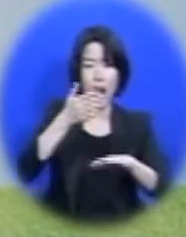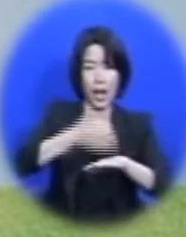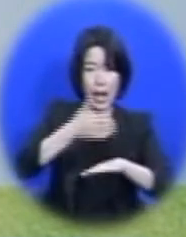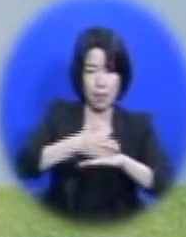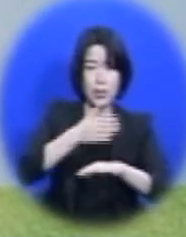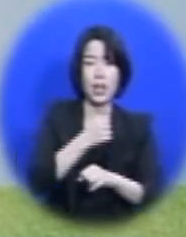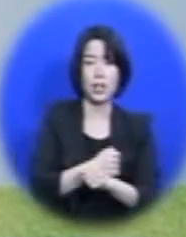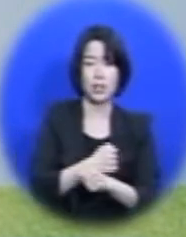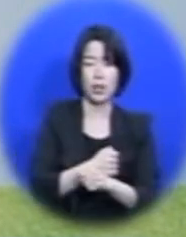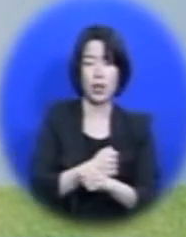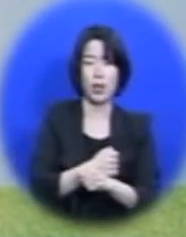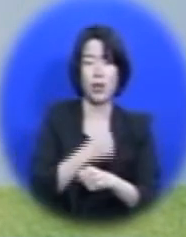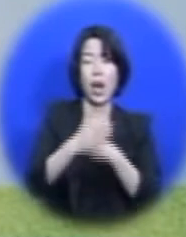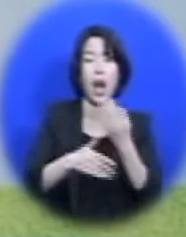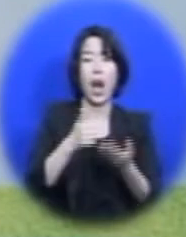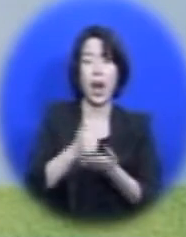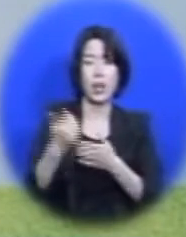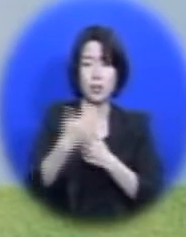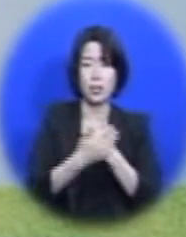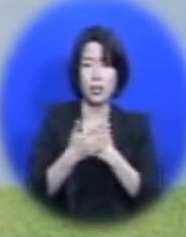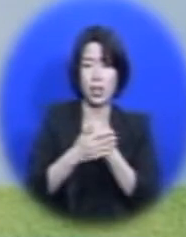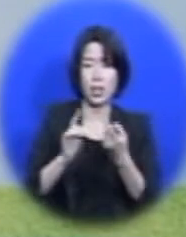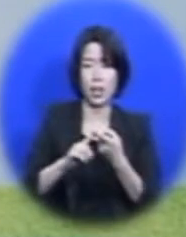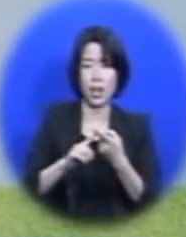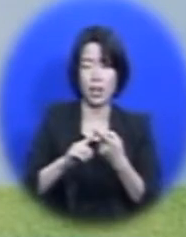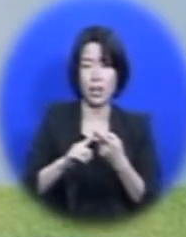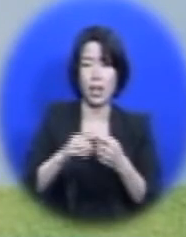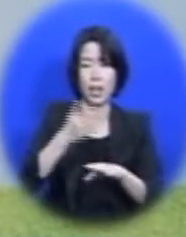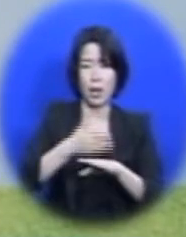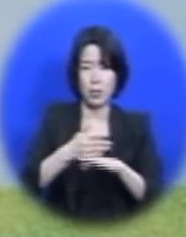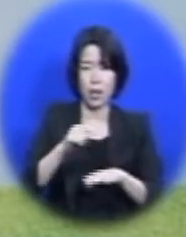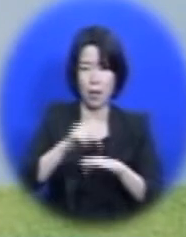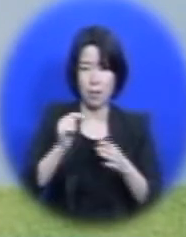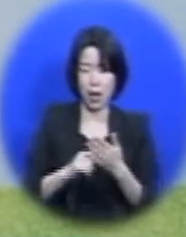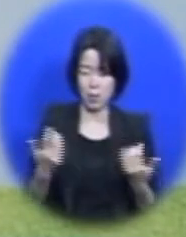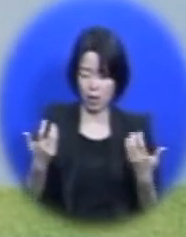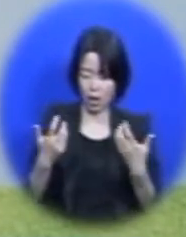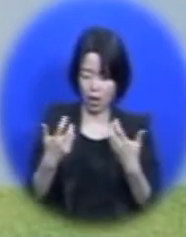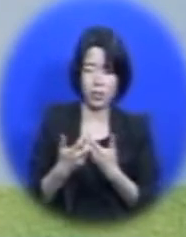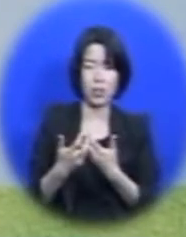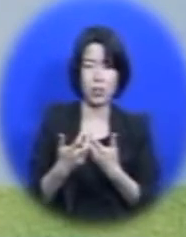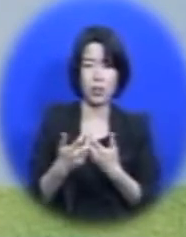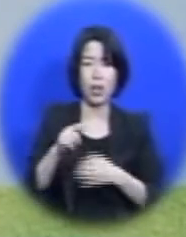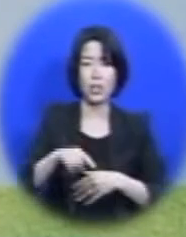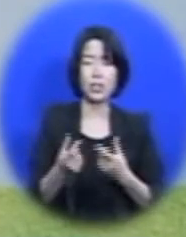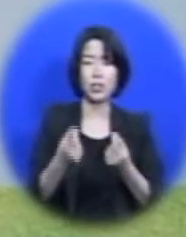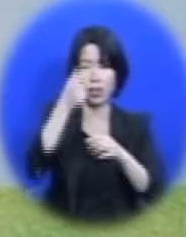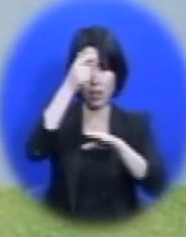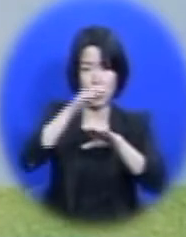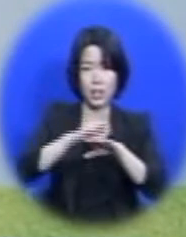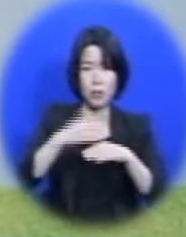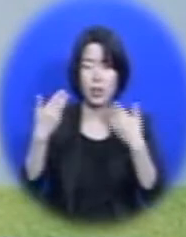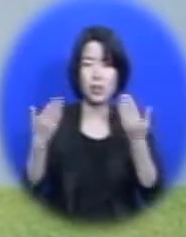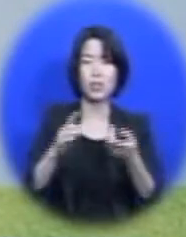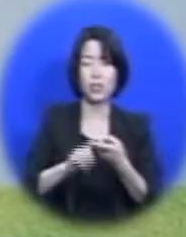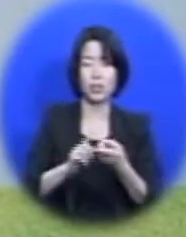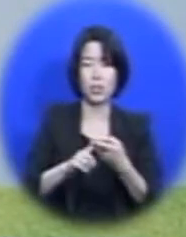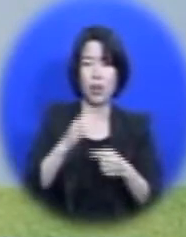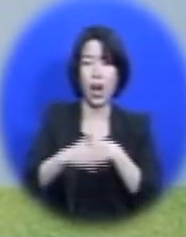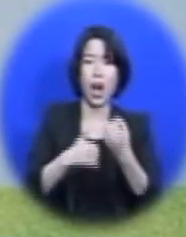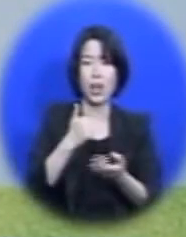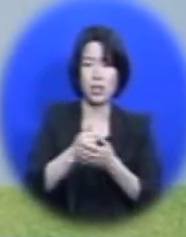감사해서 하나님의 은혜에 대한 감사가 마음에 넘쳐서 그렇게 예배를 드리는 건지를 하나님은